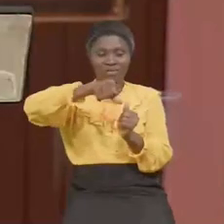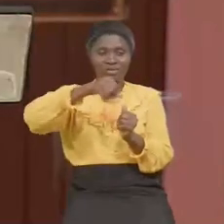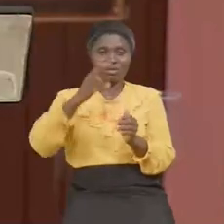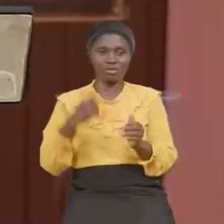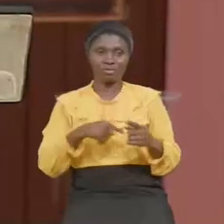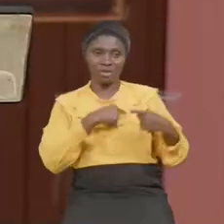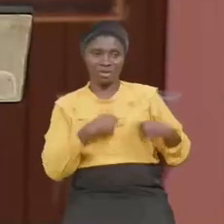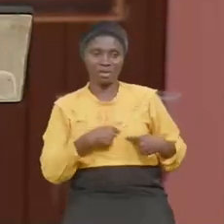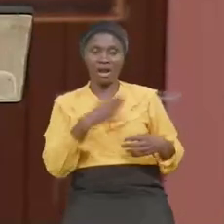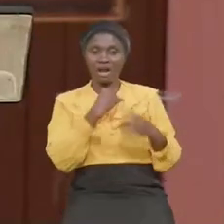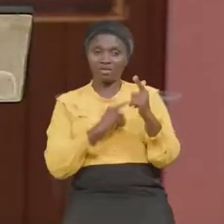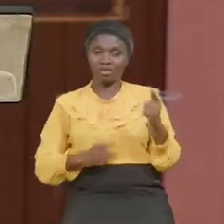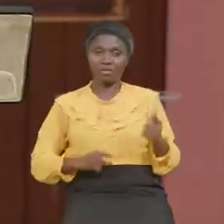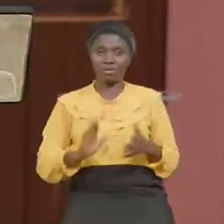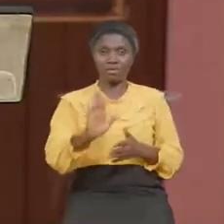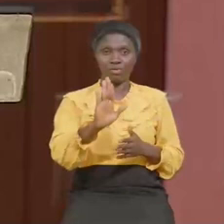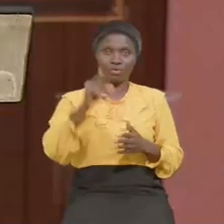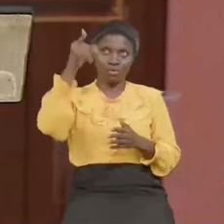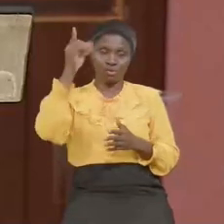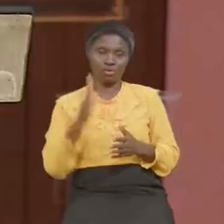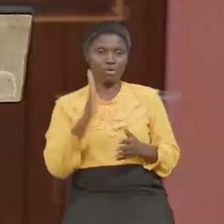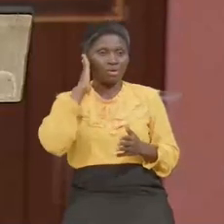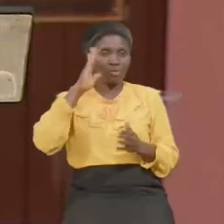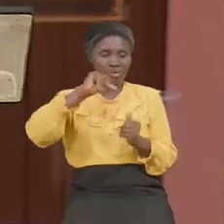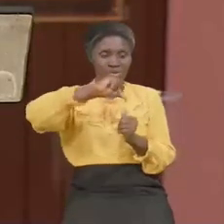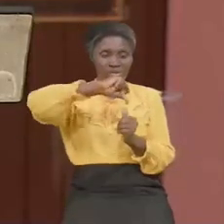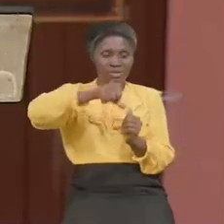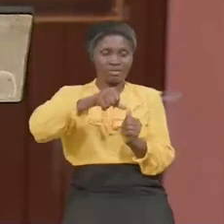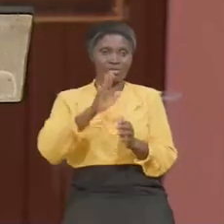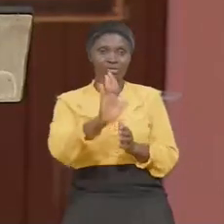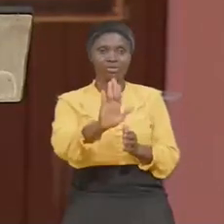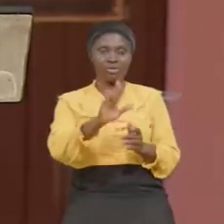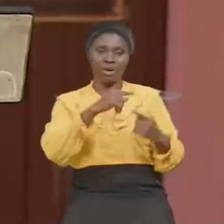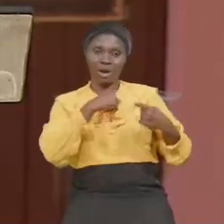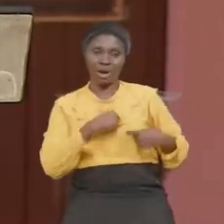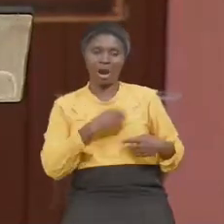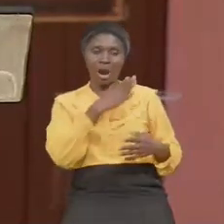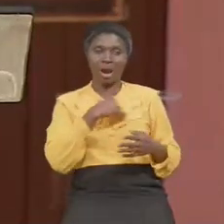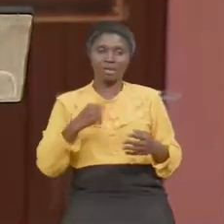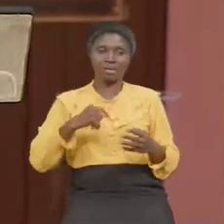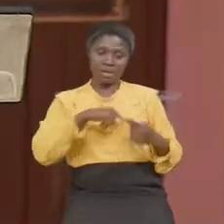Dieu circoncira ton cœur et le cœur de ta postérité.